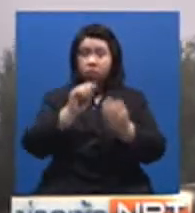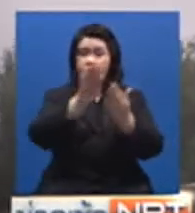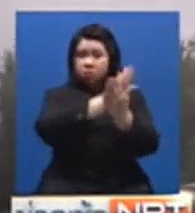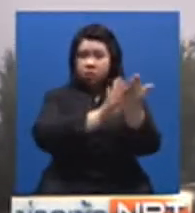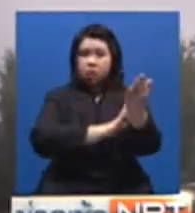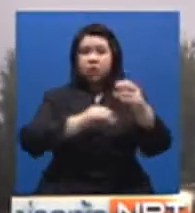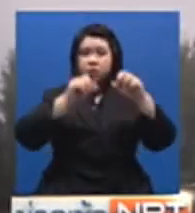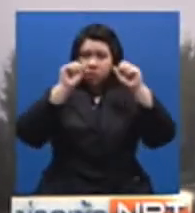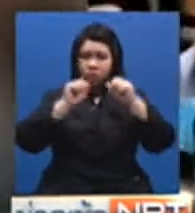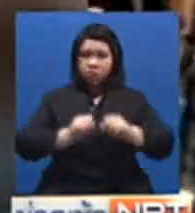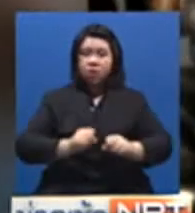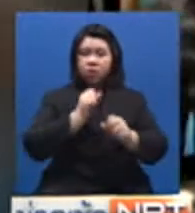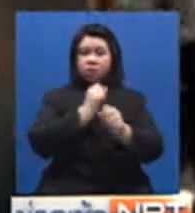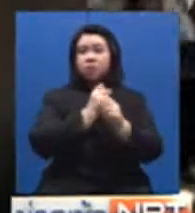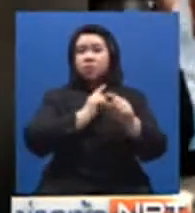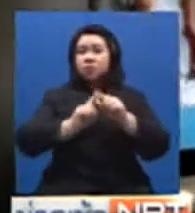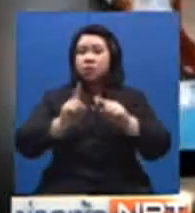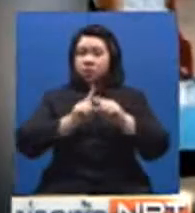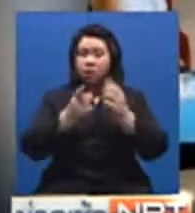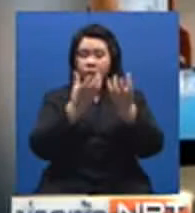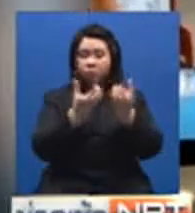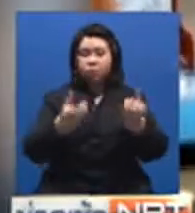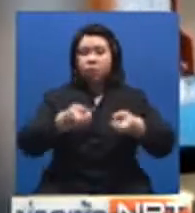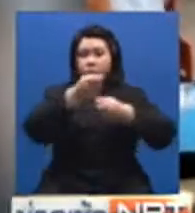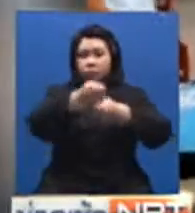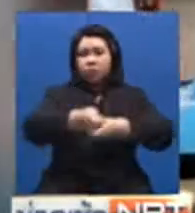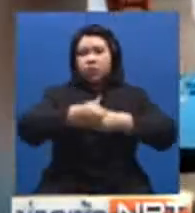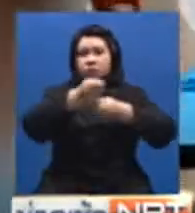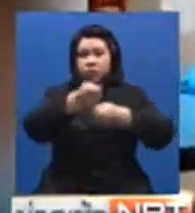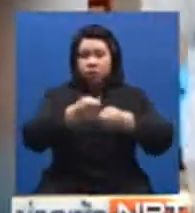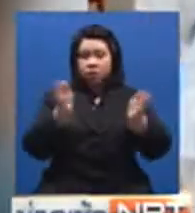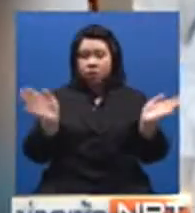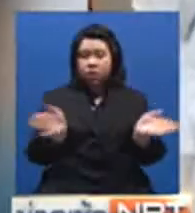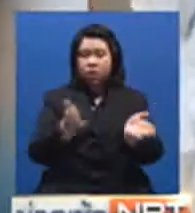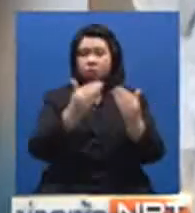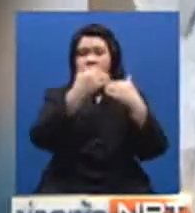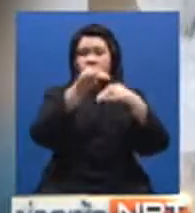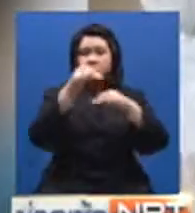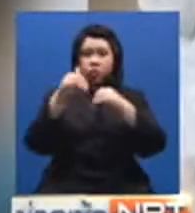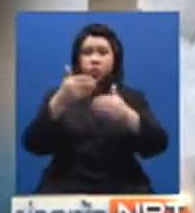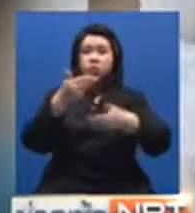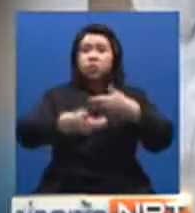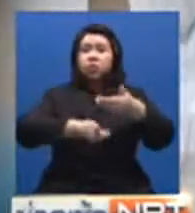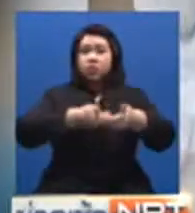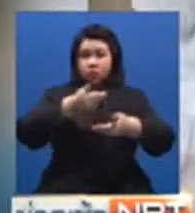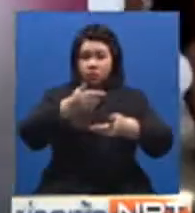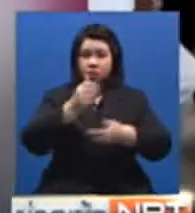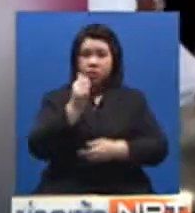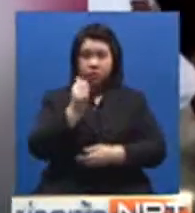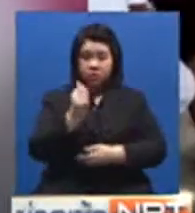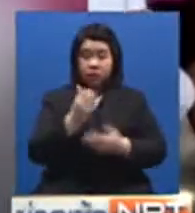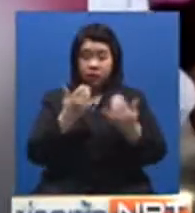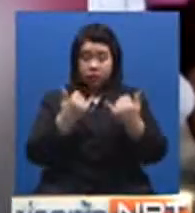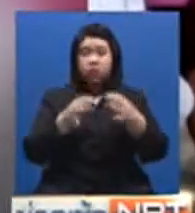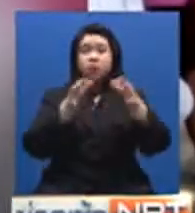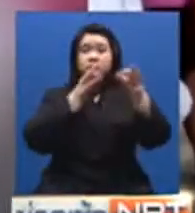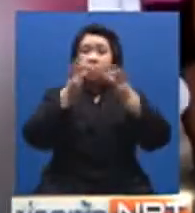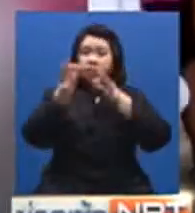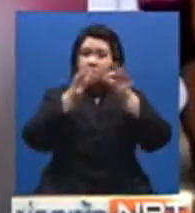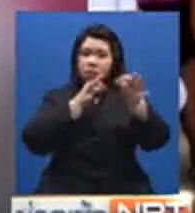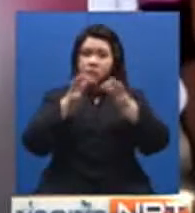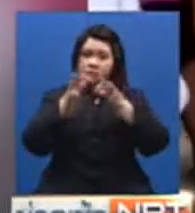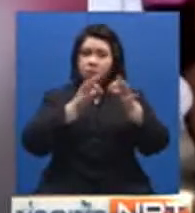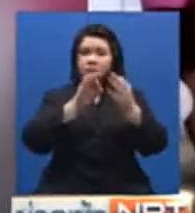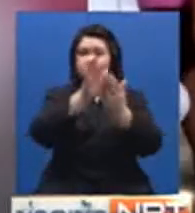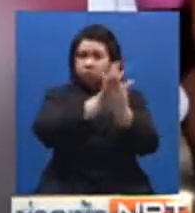ทยที่มีผลผลิตทางการเกษตรที่พร้อมป้อนเข้าสู่ตลาดโลกและจะใช้โอกาสนี้ชี้แจงสถานการณ์ในประเทศรว